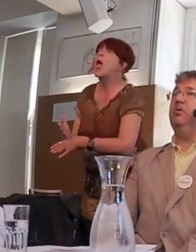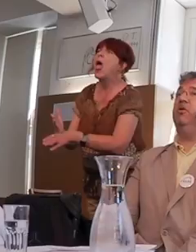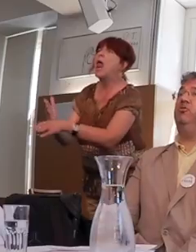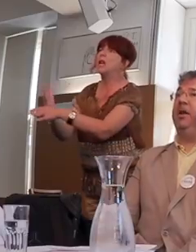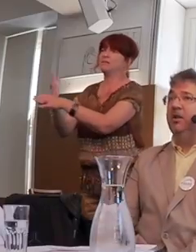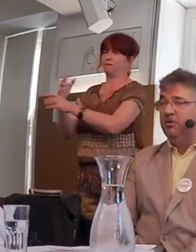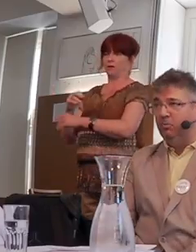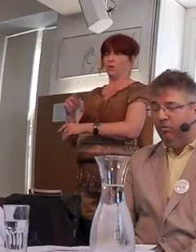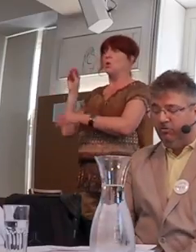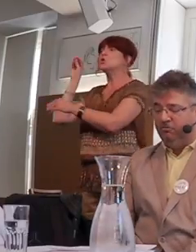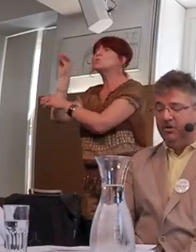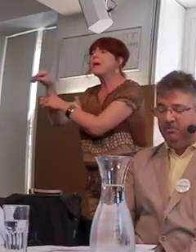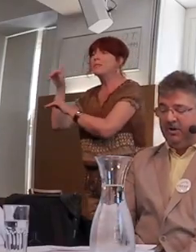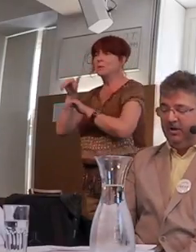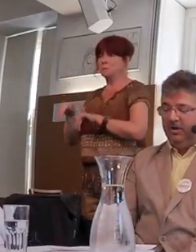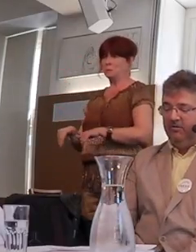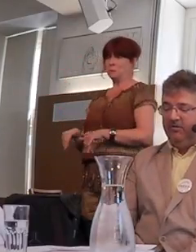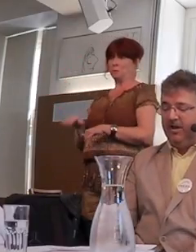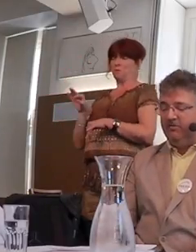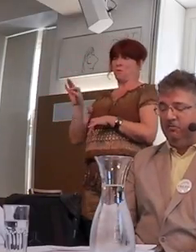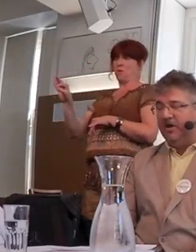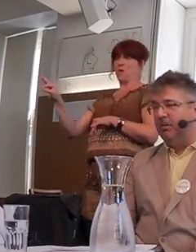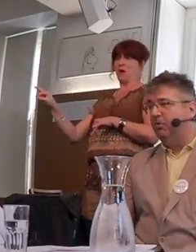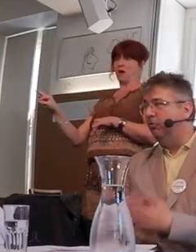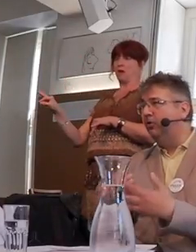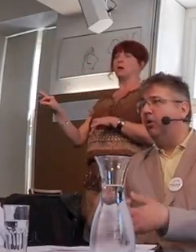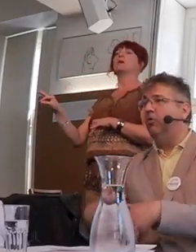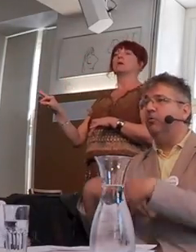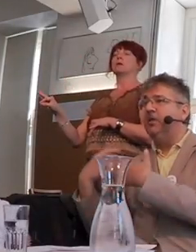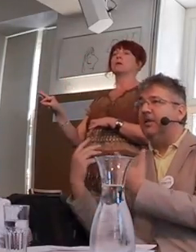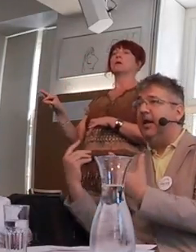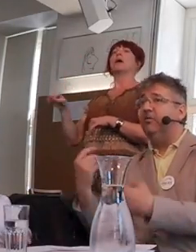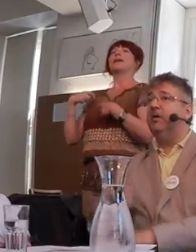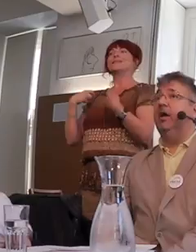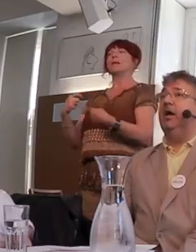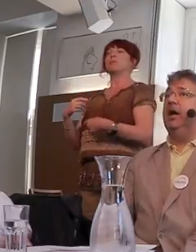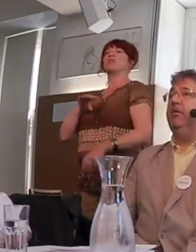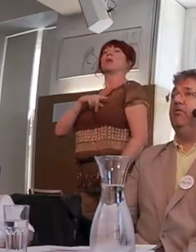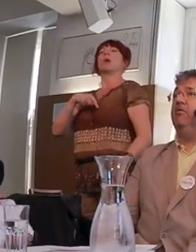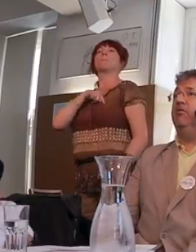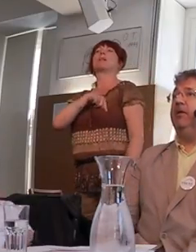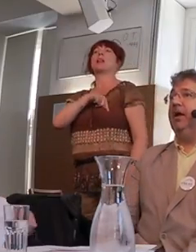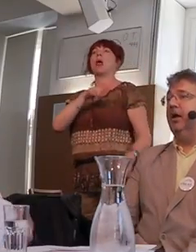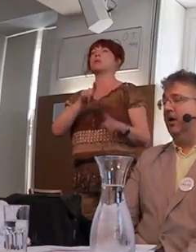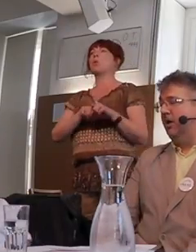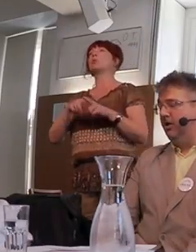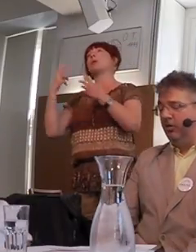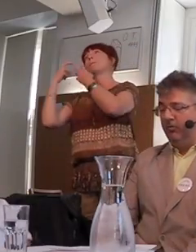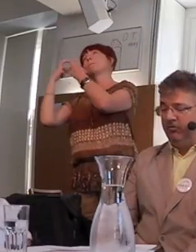und denen man spenden muss und für die man was da ist. Also wir haben Bewunderung und Mitleid, als diese